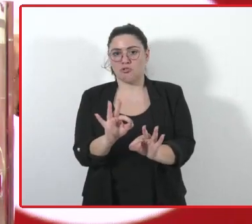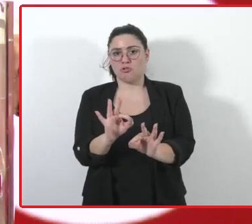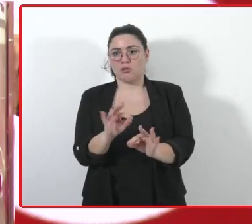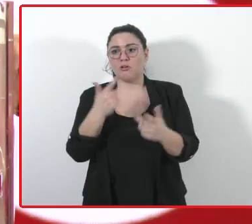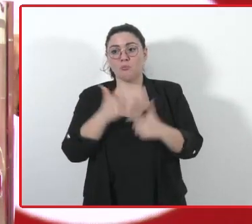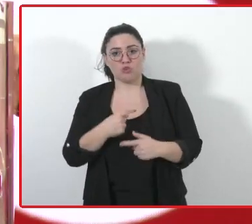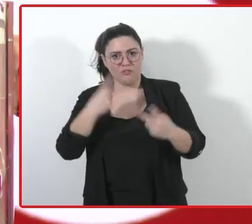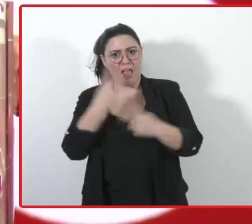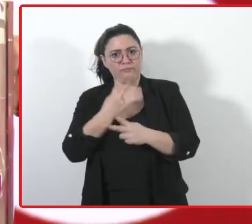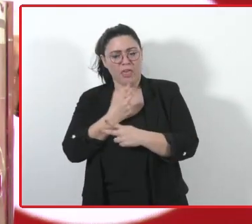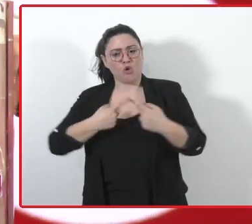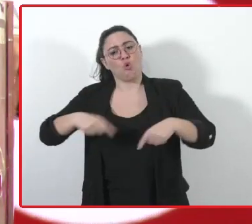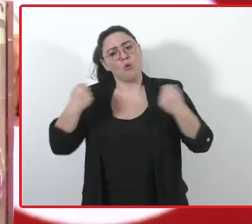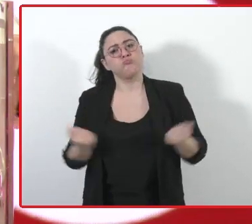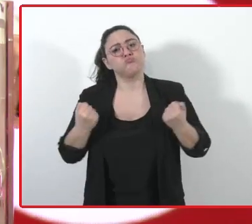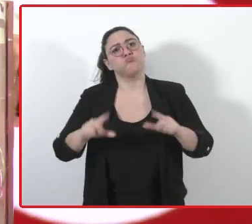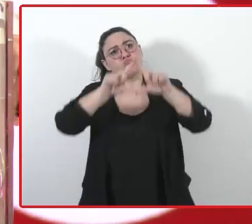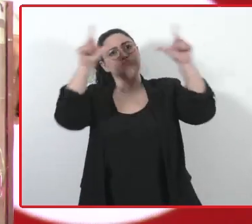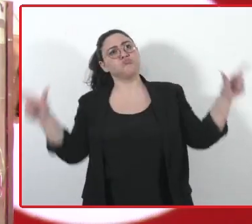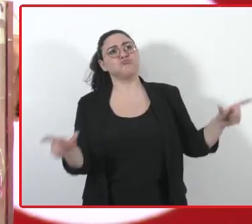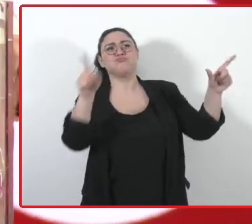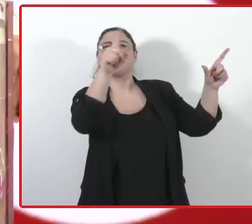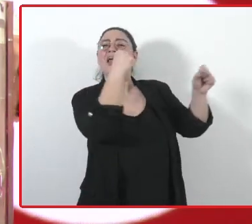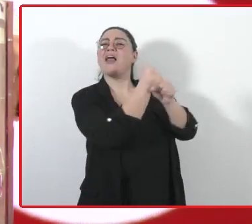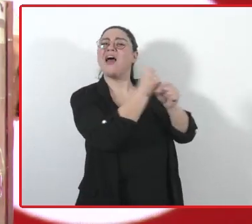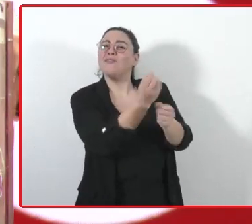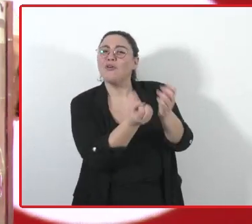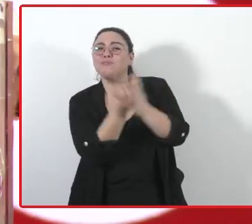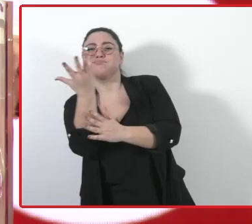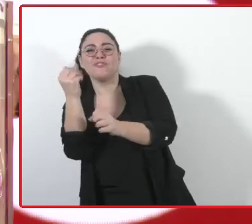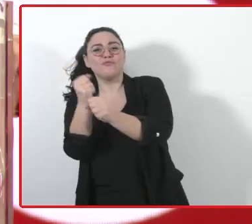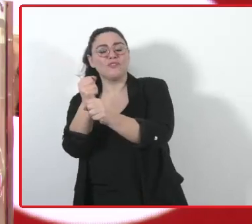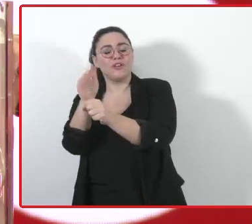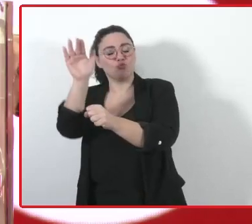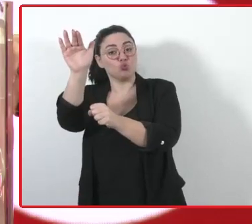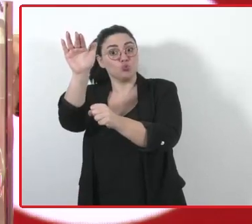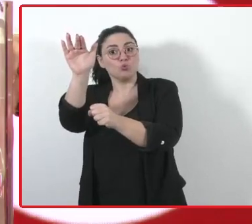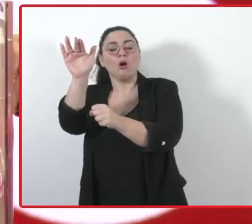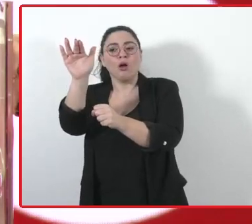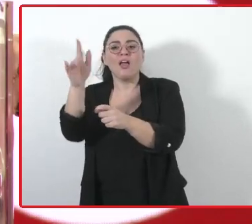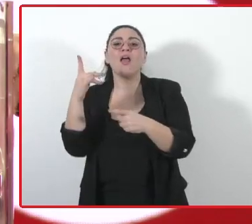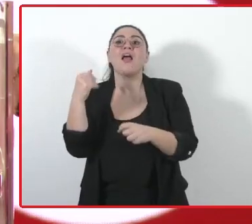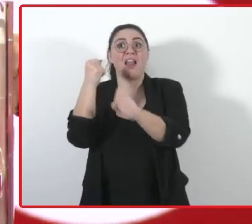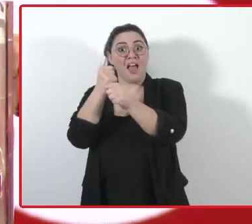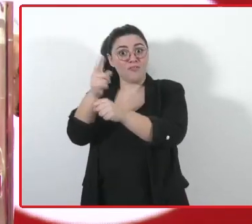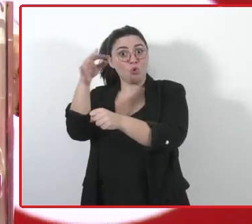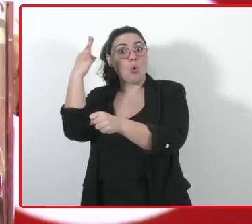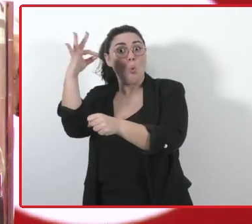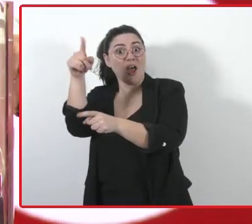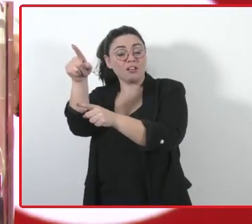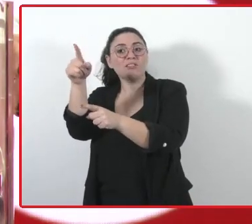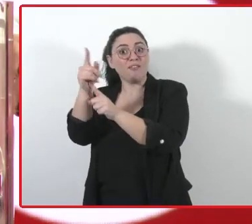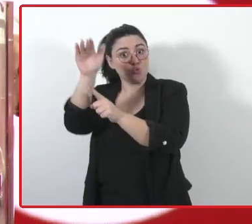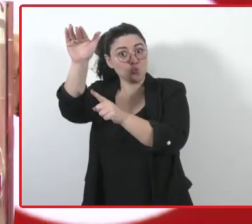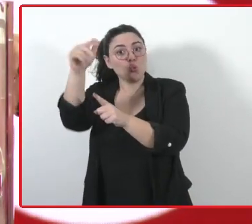recita il nostro slogan il lavoro crea il futuro la qualità del lavoro Noi sappiamo del futuro dipende dalla